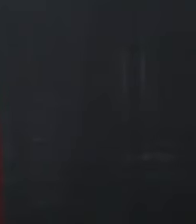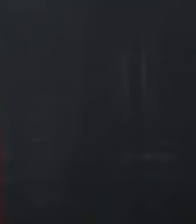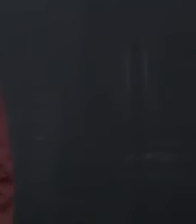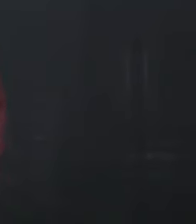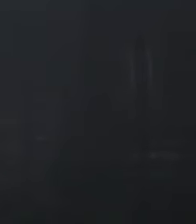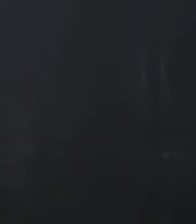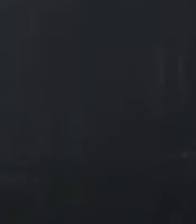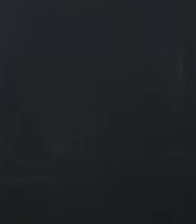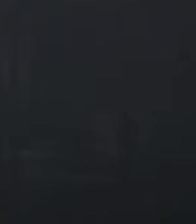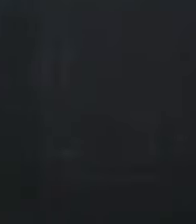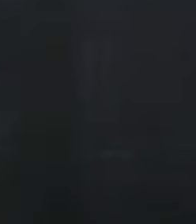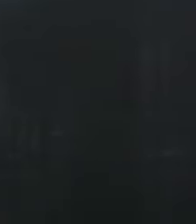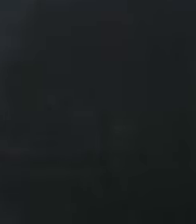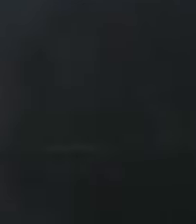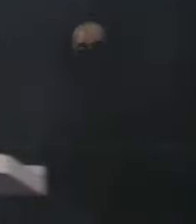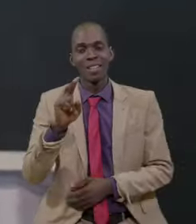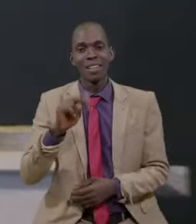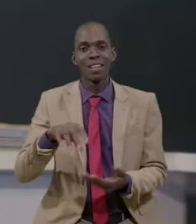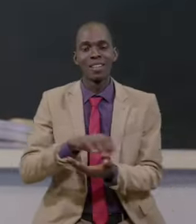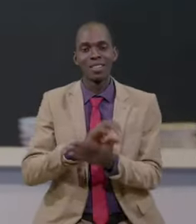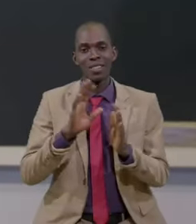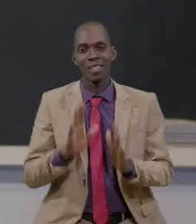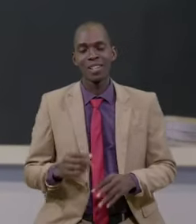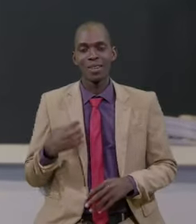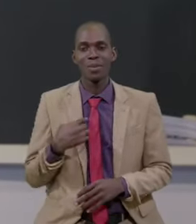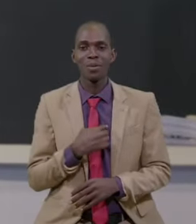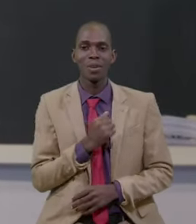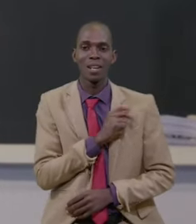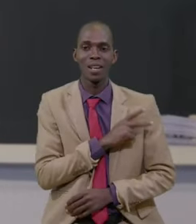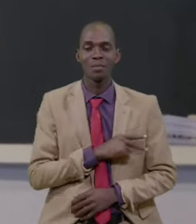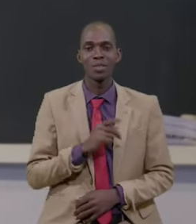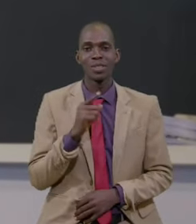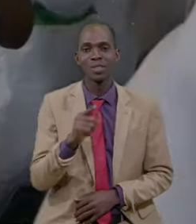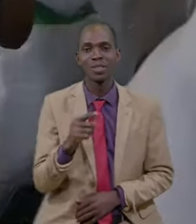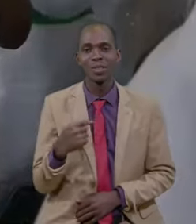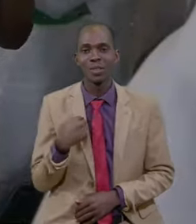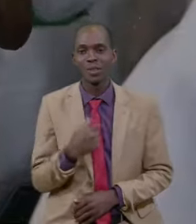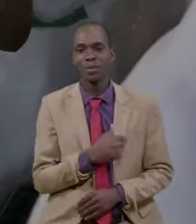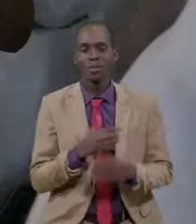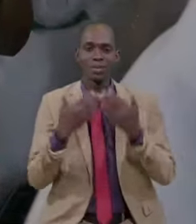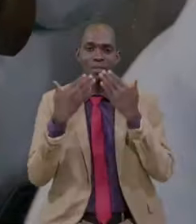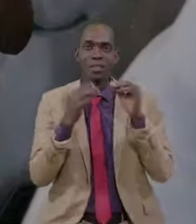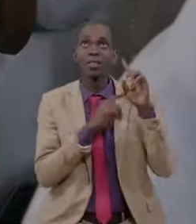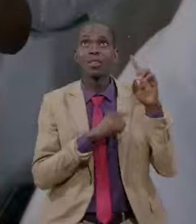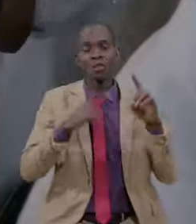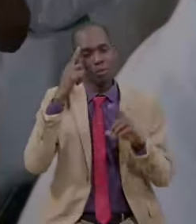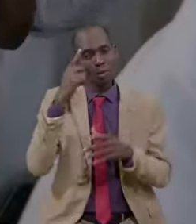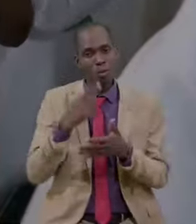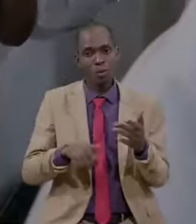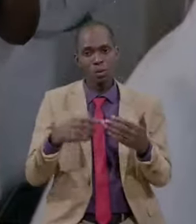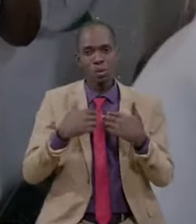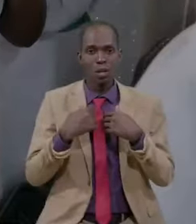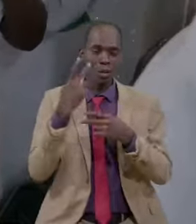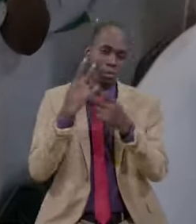Chorale de Cannes, nous vous apprécions. Et nous remercions le Seigneur pour ce que, pour votre prophétie. Nous sommes venus